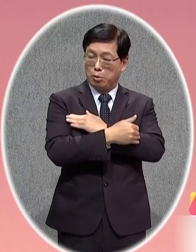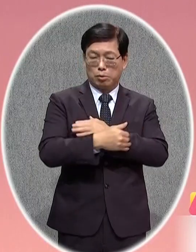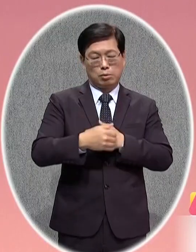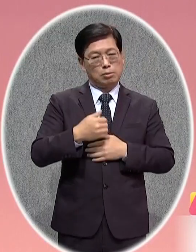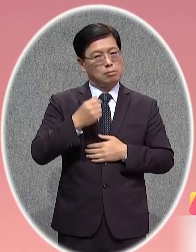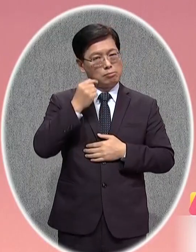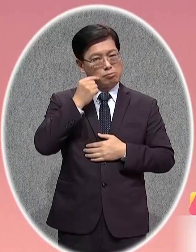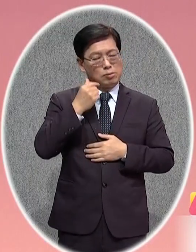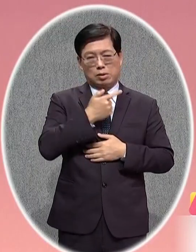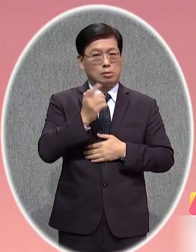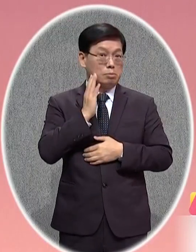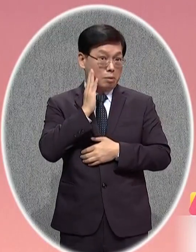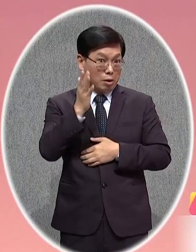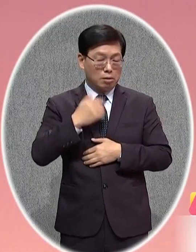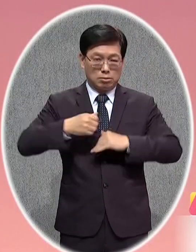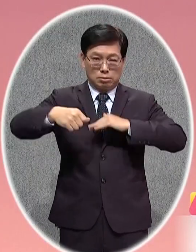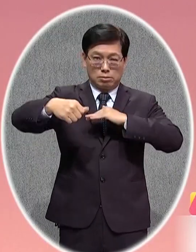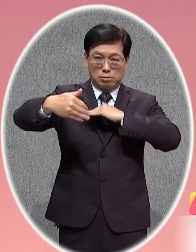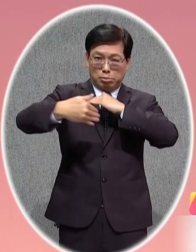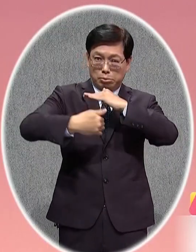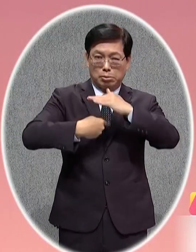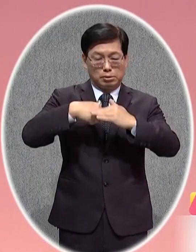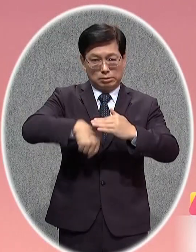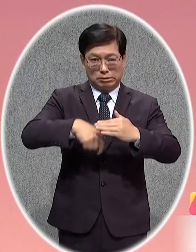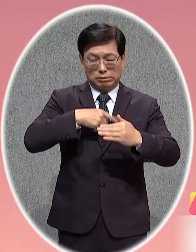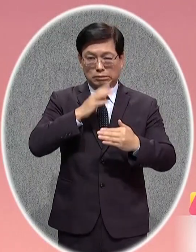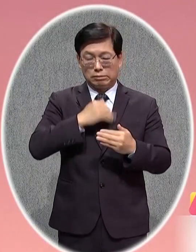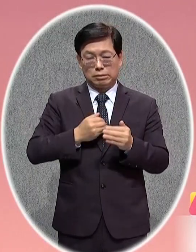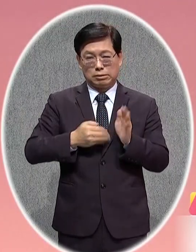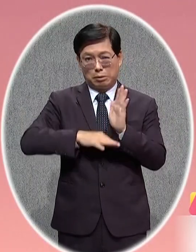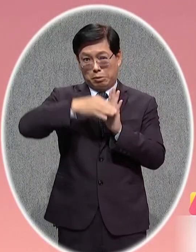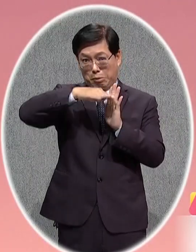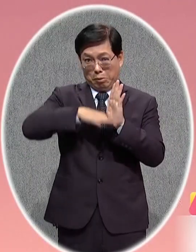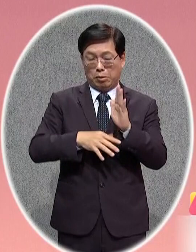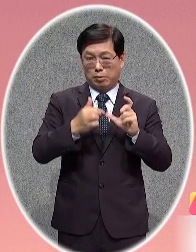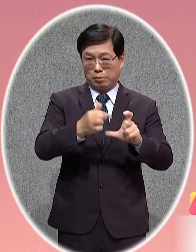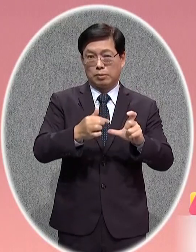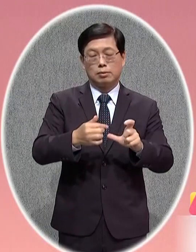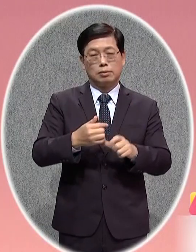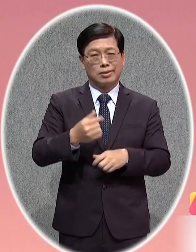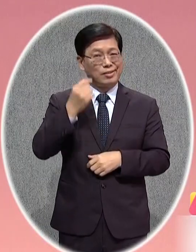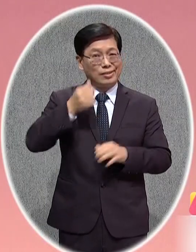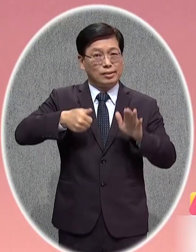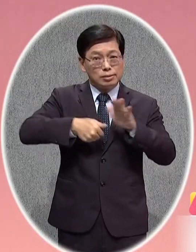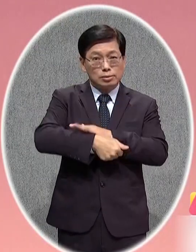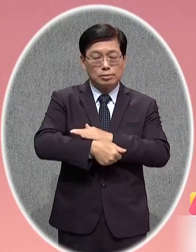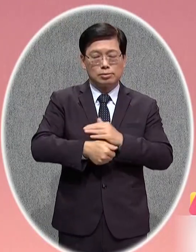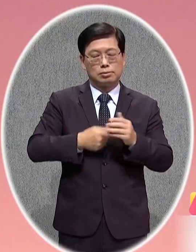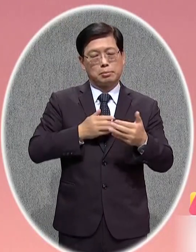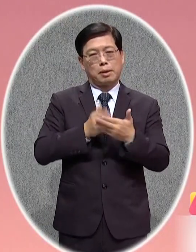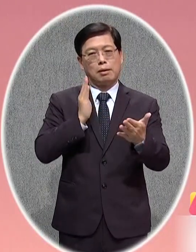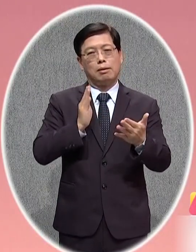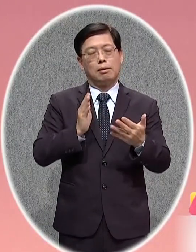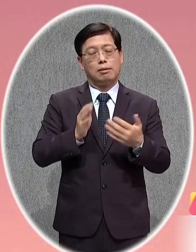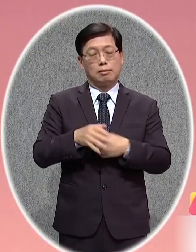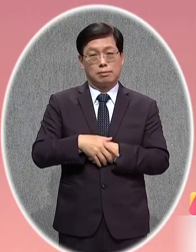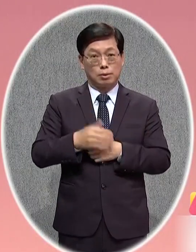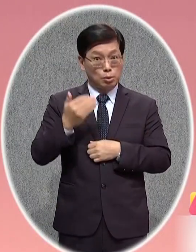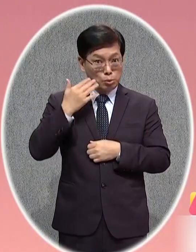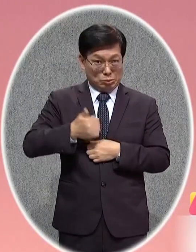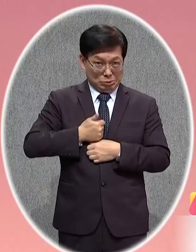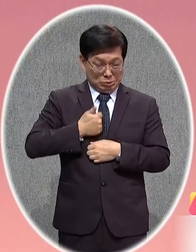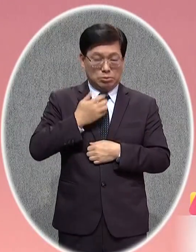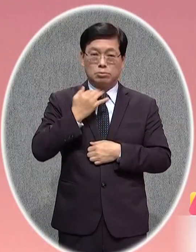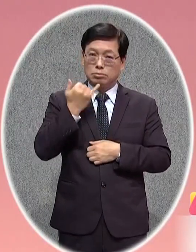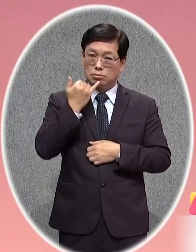法顺利的进到我们藻礁的潮间带，不得其门而入是一个。当我们好不容